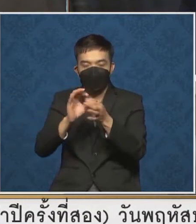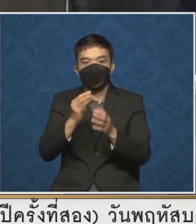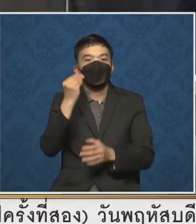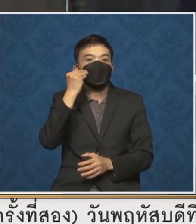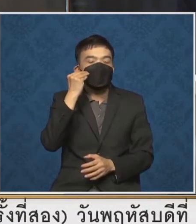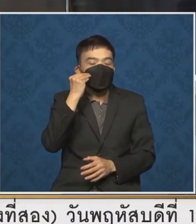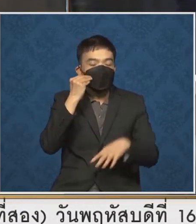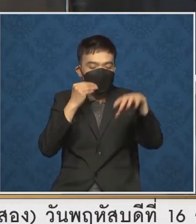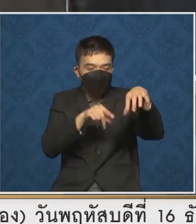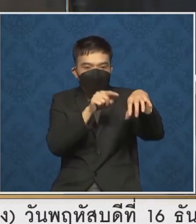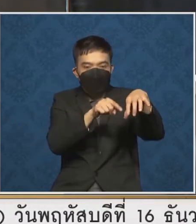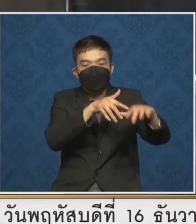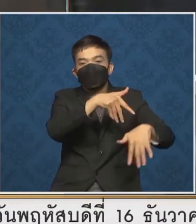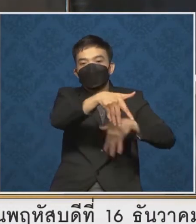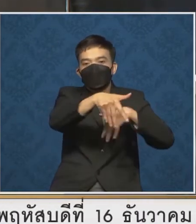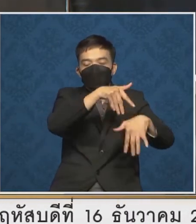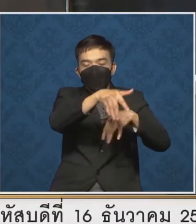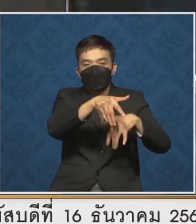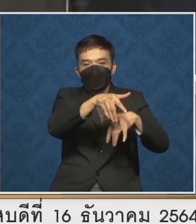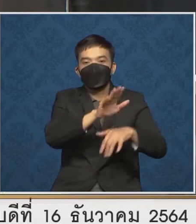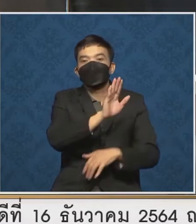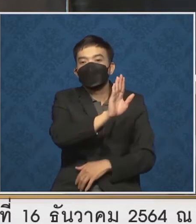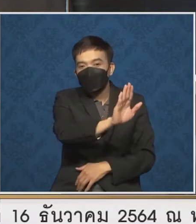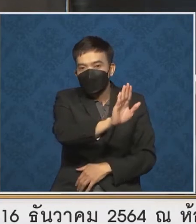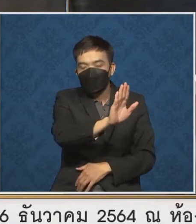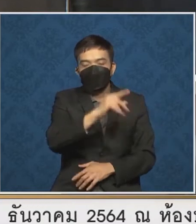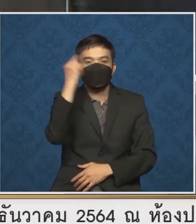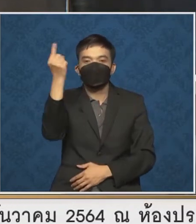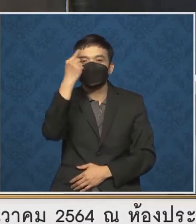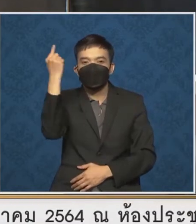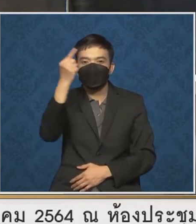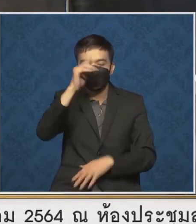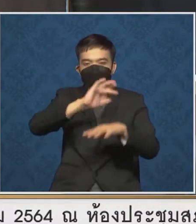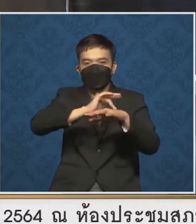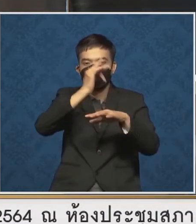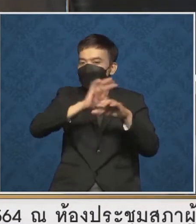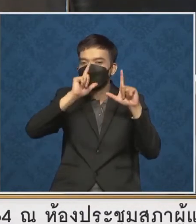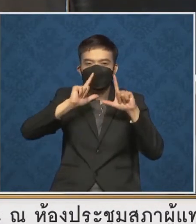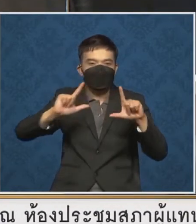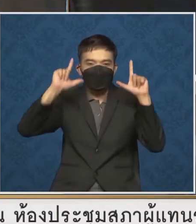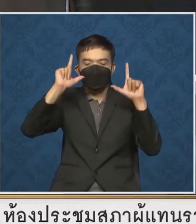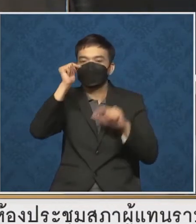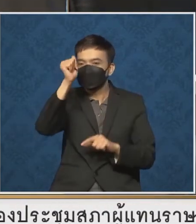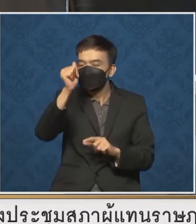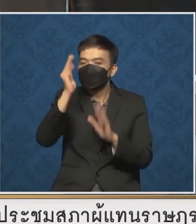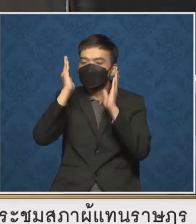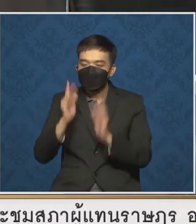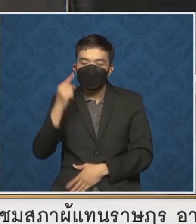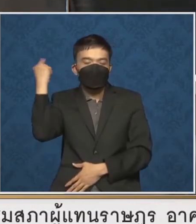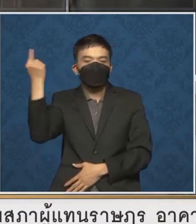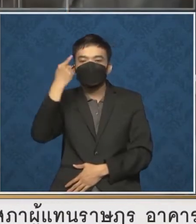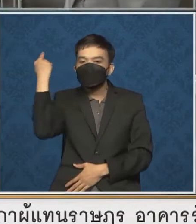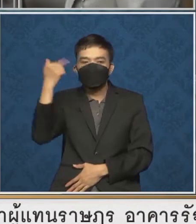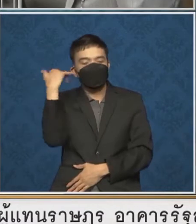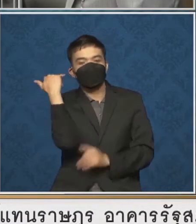ำบลคำโลนอำเภอลานสกาซึ่งเป็นแหล่งท่องเที่ยวทางธรรมชาติมีชื่อเสียงระดับประเทศมีนักท่องเที่ยวเข้ามา